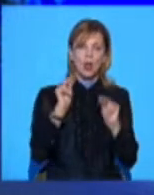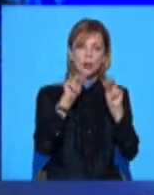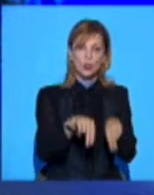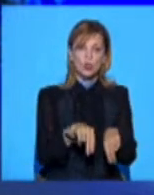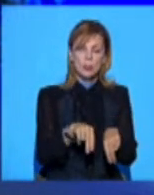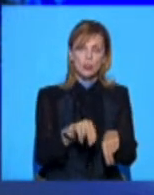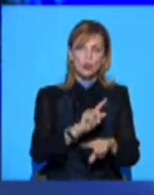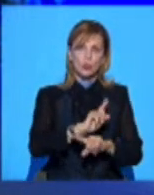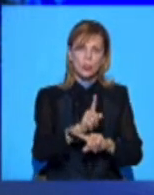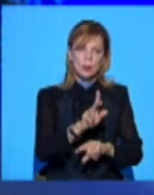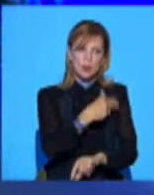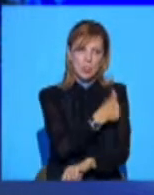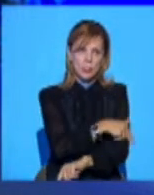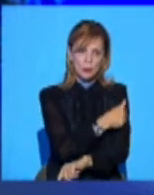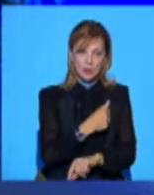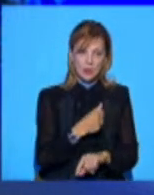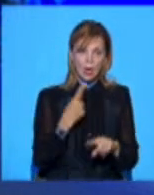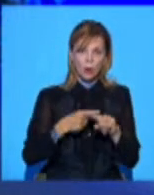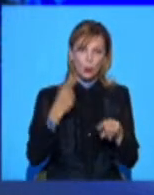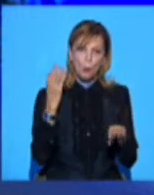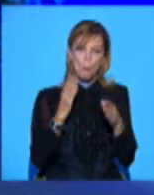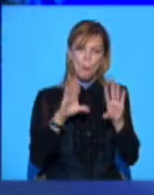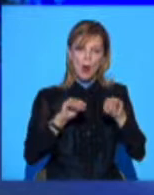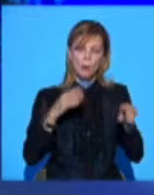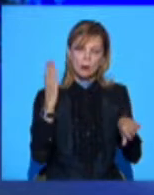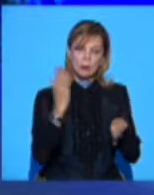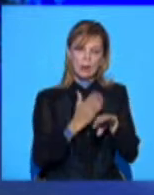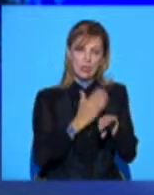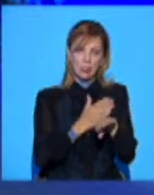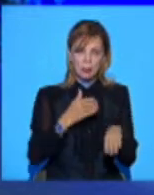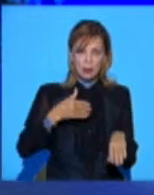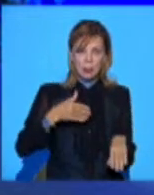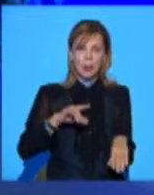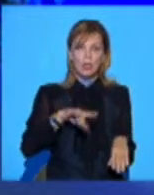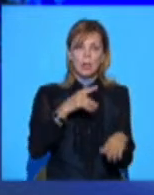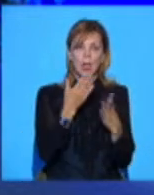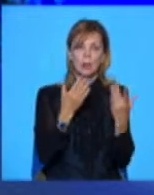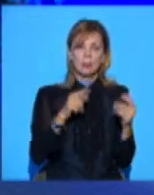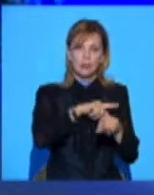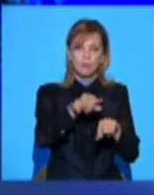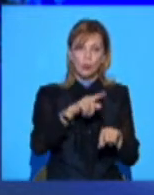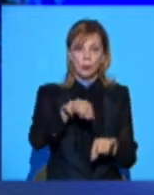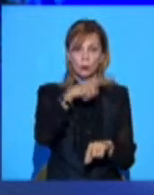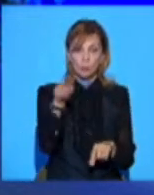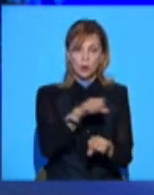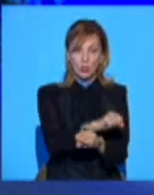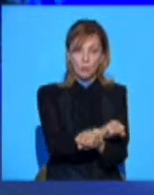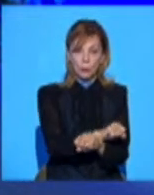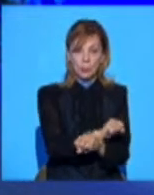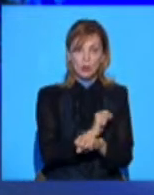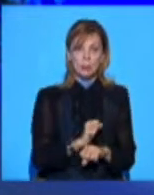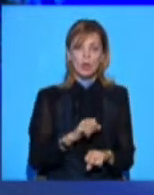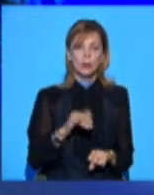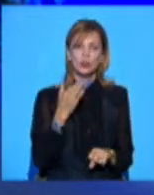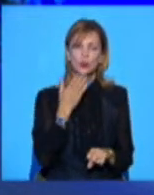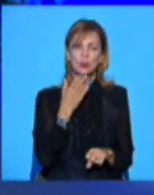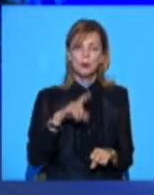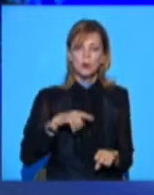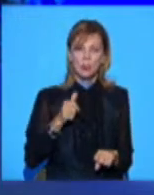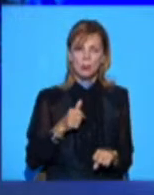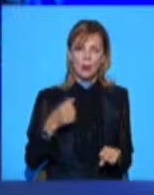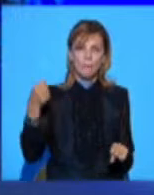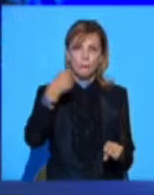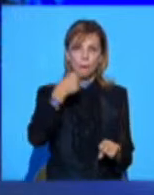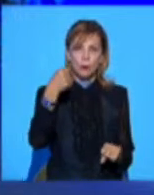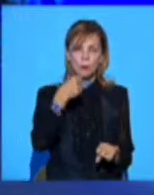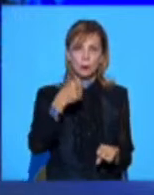cu leziuni la nivelul mai multor organe interne. S-a întâmplat la câteva ore de la momentul în care acesta a fost arestat preventiv, iar suspiciunea este că ar fi